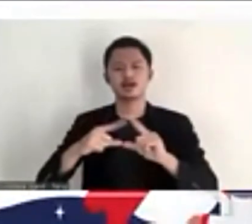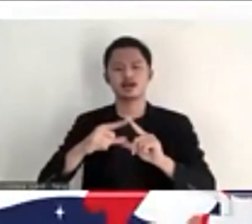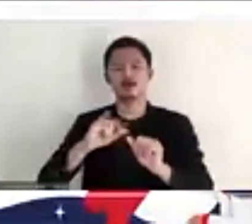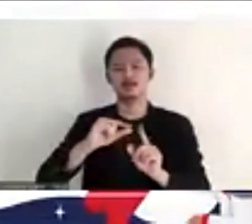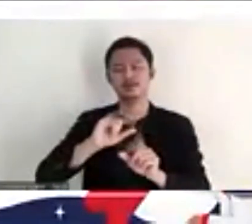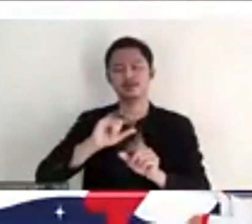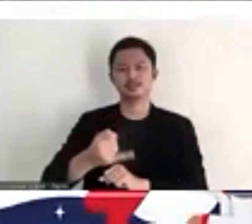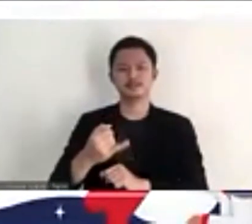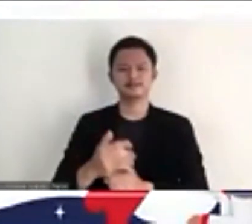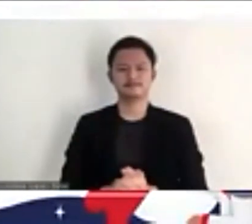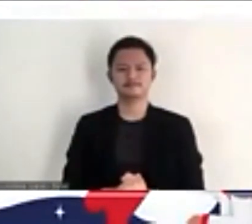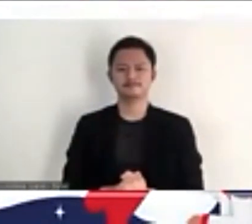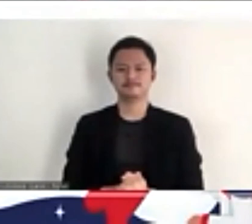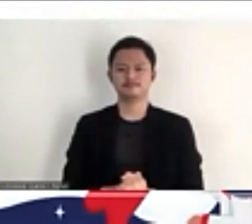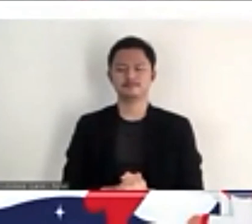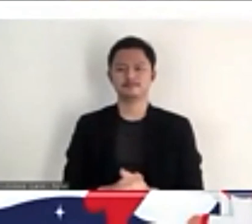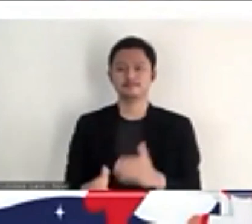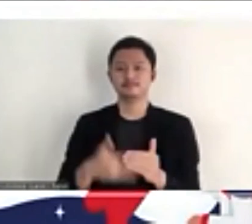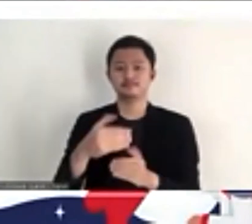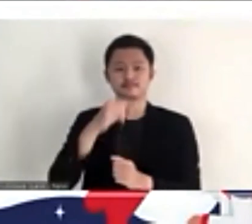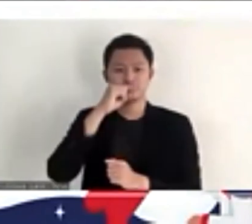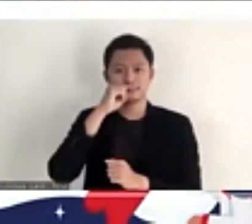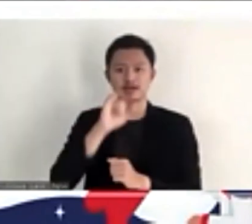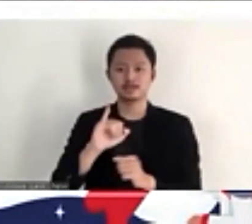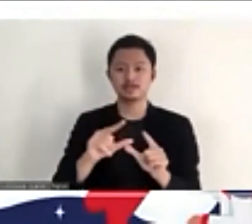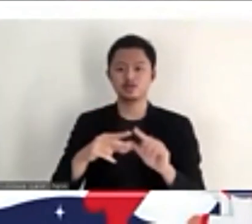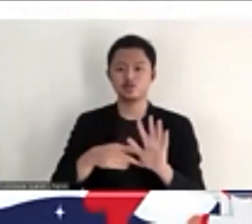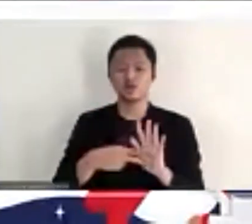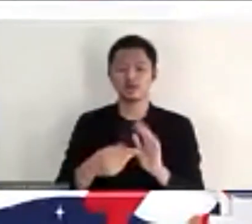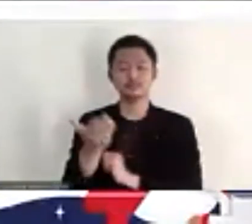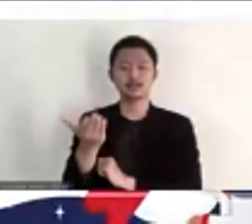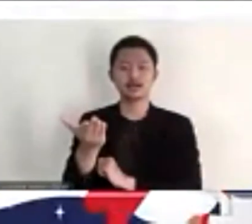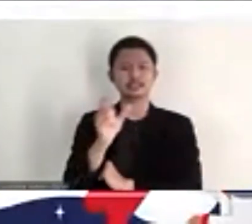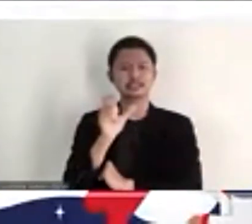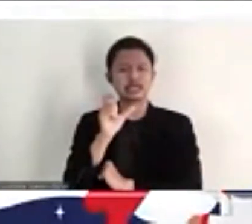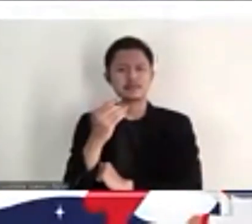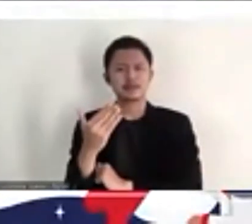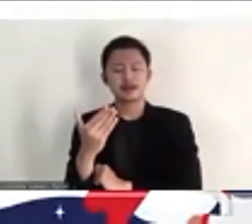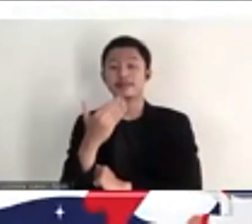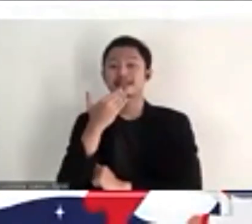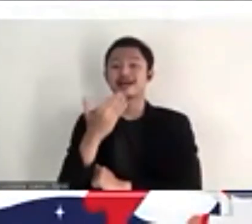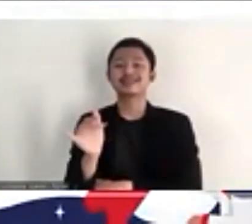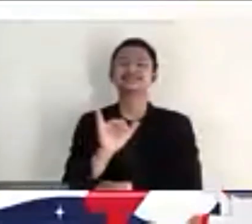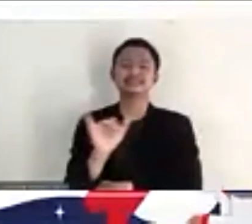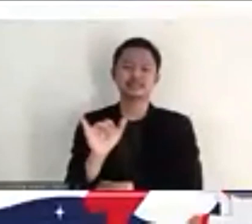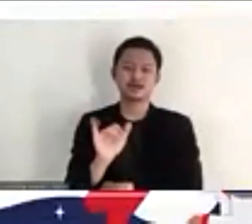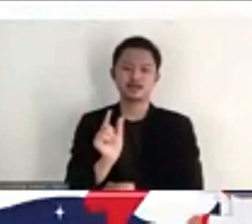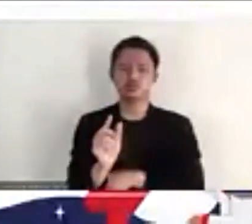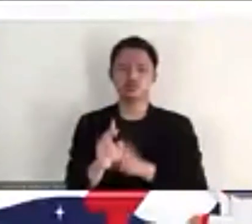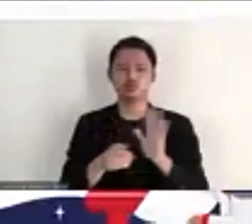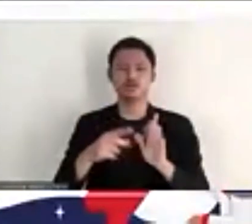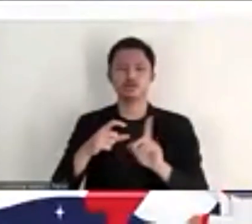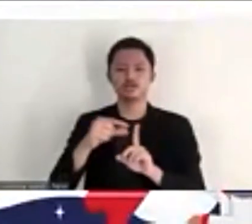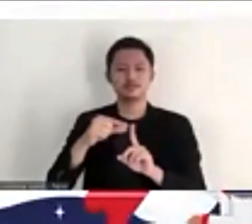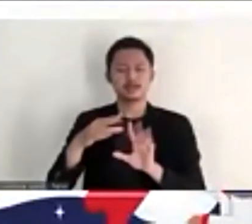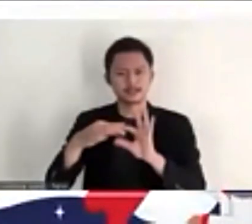begitu Kemudian untuk Pak Iwan silakan Taiwan tadi Bagaimana pertanyasn adalah bagaimana UNDP Rich